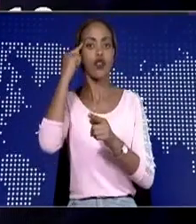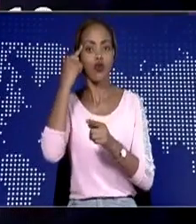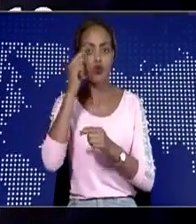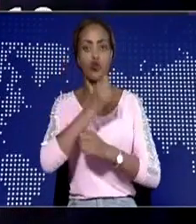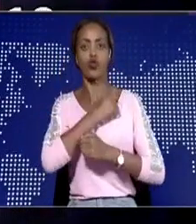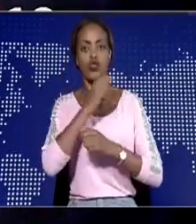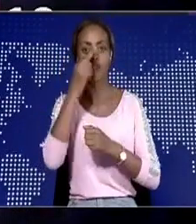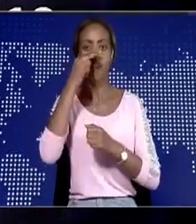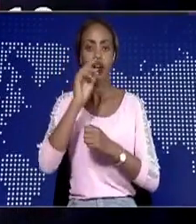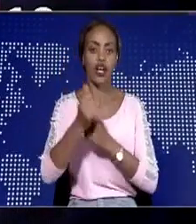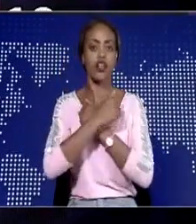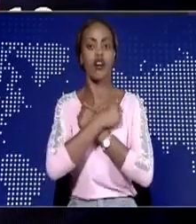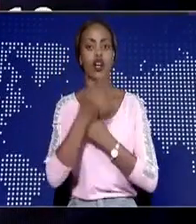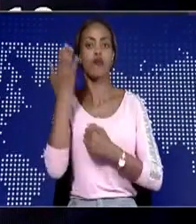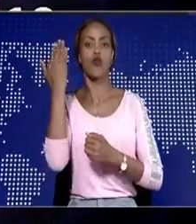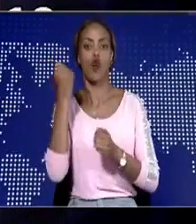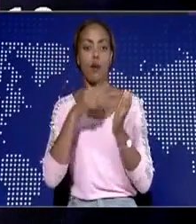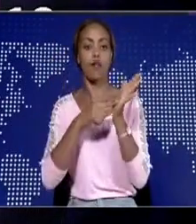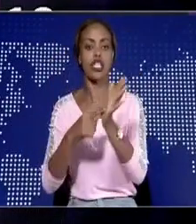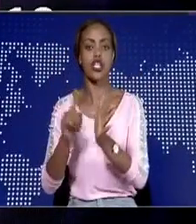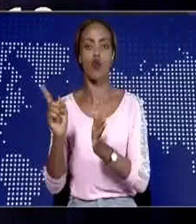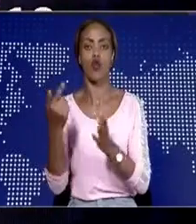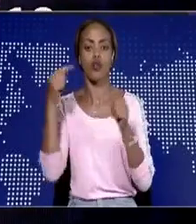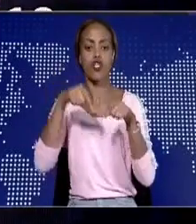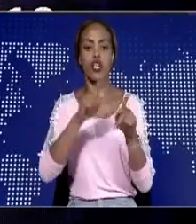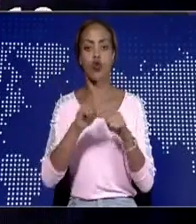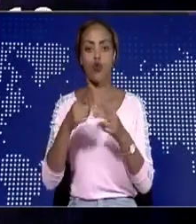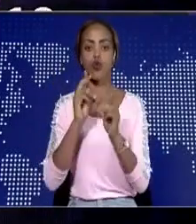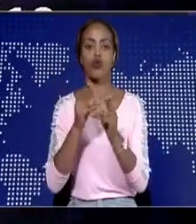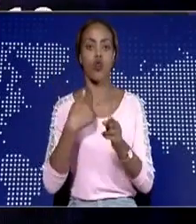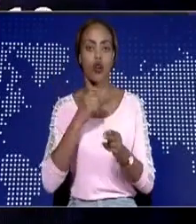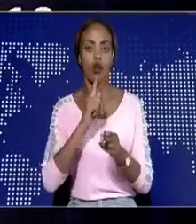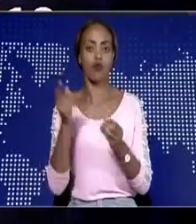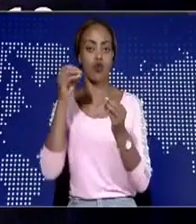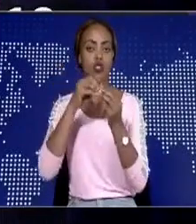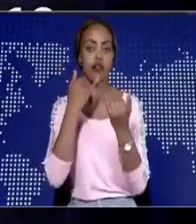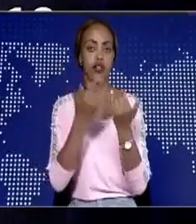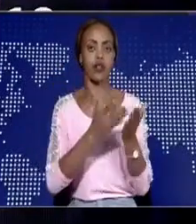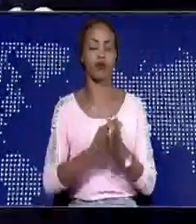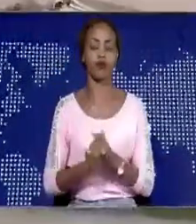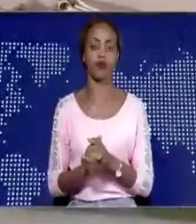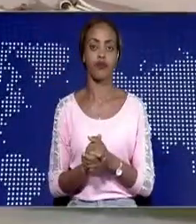መራሒ ተዋዛይን ፈቃርን ንምንባሩ ምስክር ኮይኖም ዛጊድ እውን ይዝንተው ኣለዉ። ሰሎሙን ገብሩ ተወሳኺ ኣለዉ።